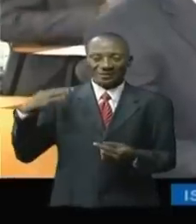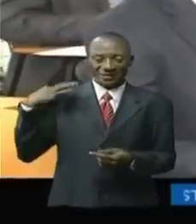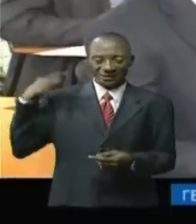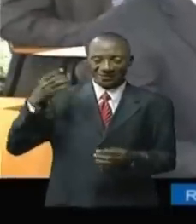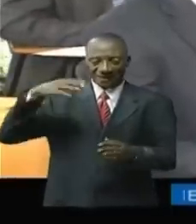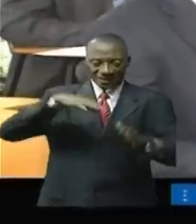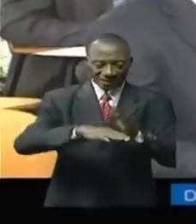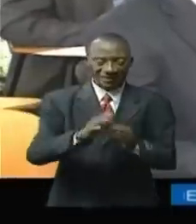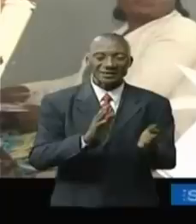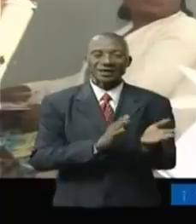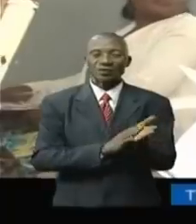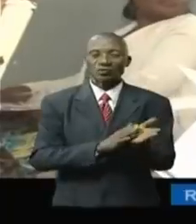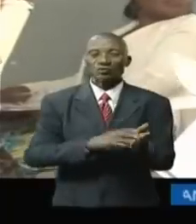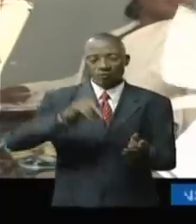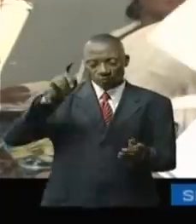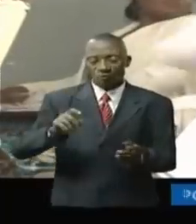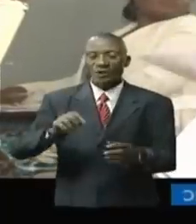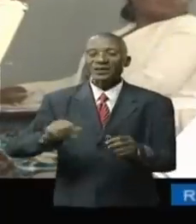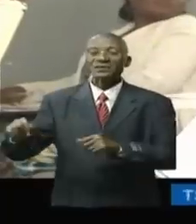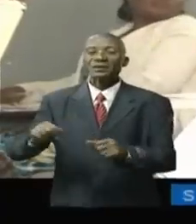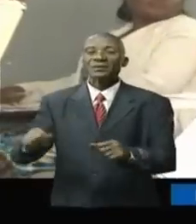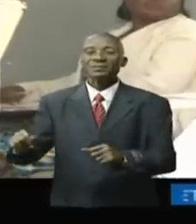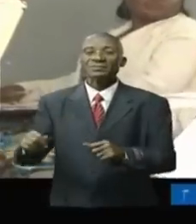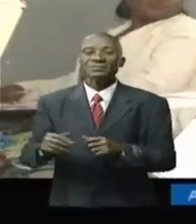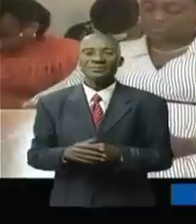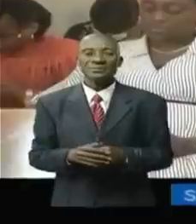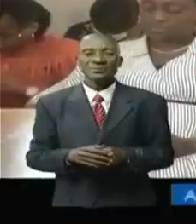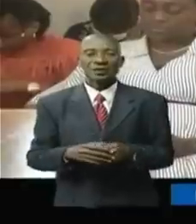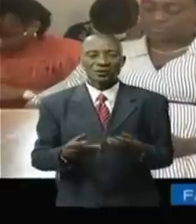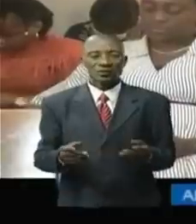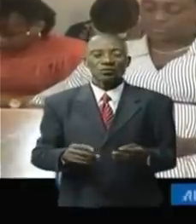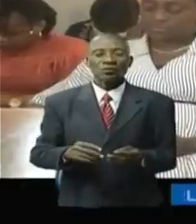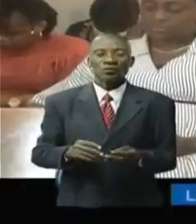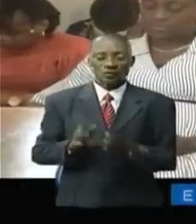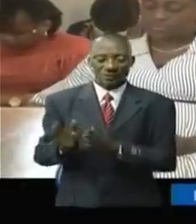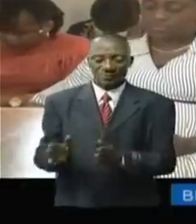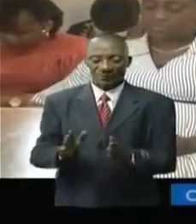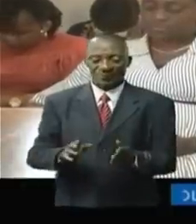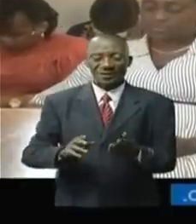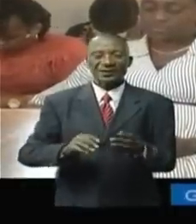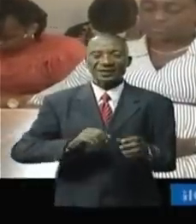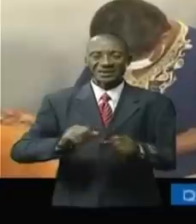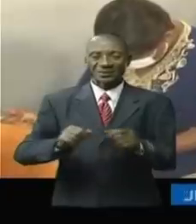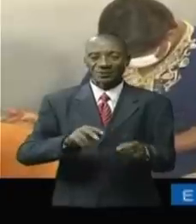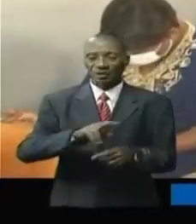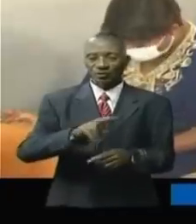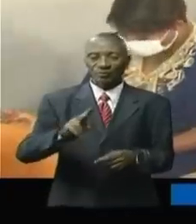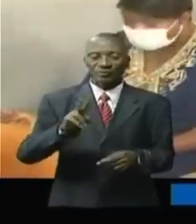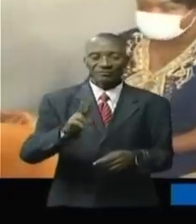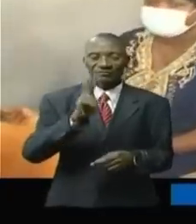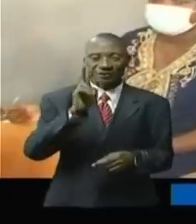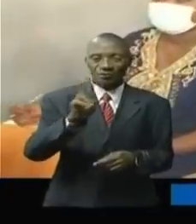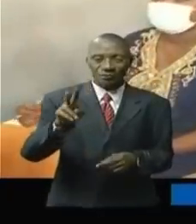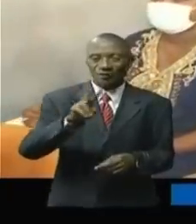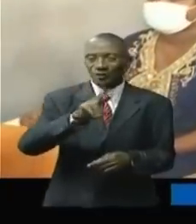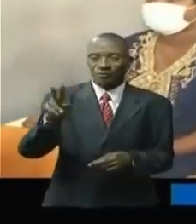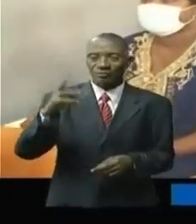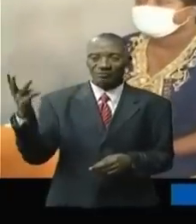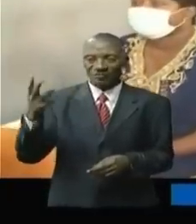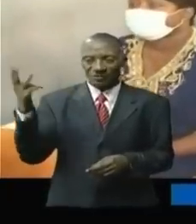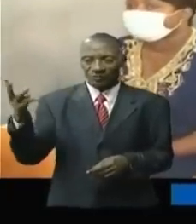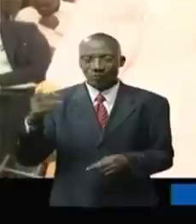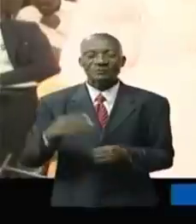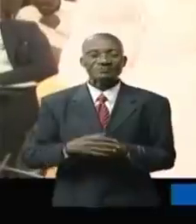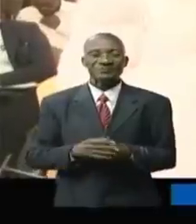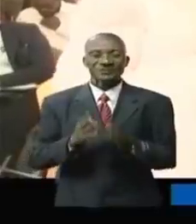l'année en cours. Déjà, pour l'année de formation 2022-2023, c'est ce dimanche 19 juin